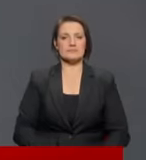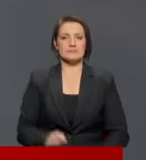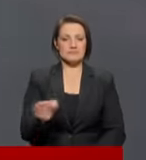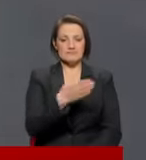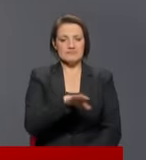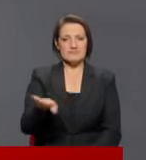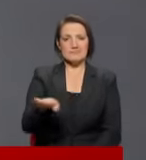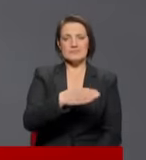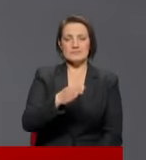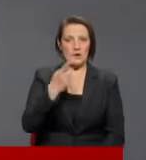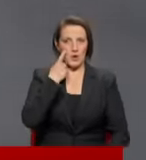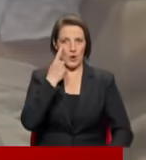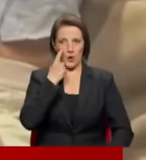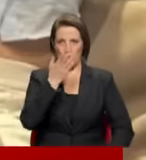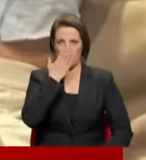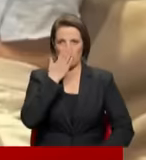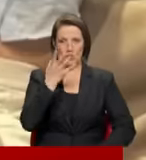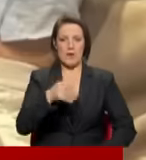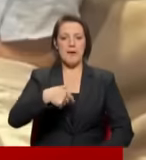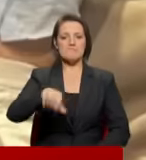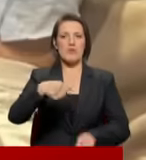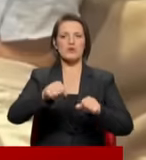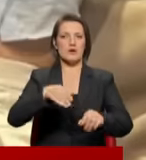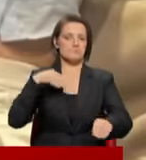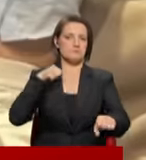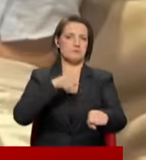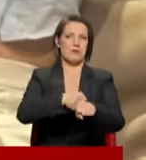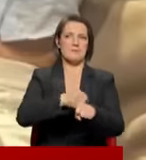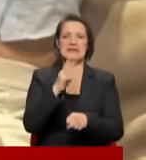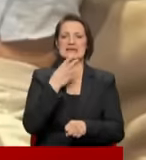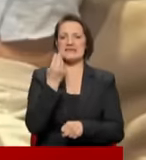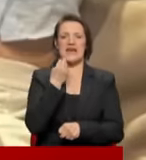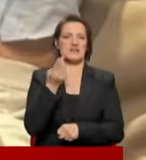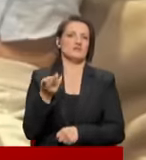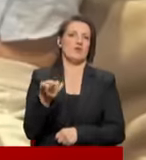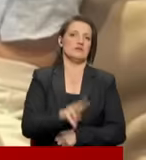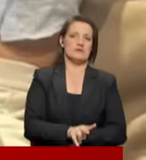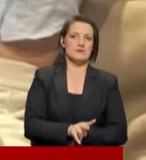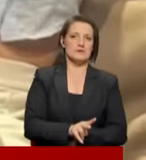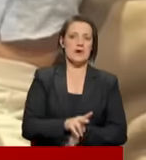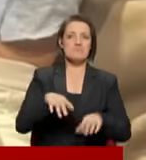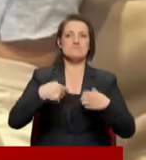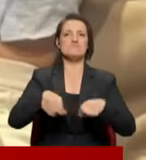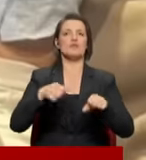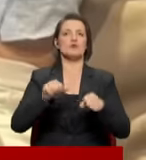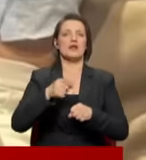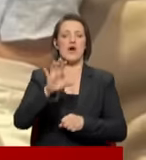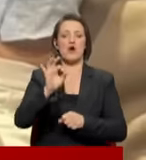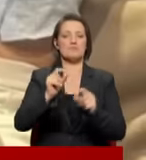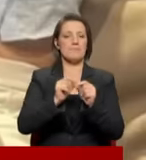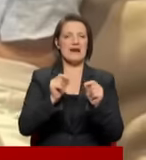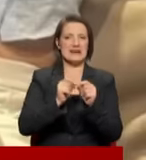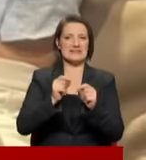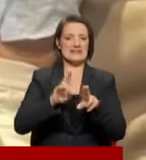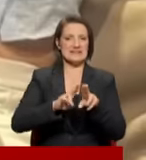Zikzaklar çizerek göz göre göre önünde seyreden motosiklete çarptı. İki genci hayattan kopardı. Motosikletli Osman